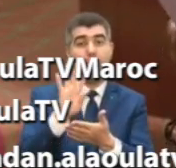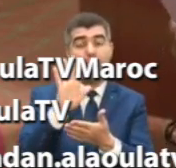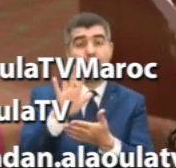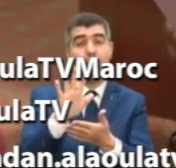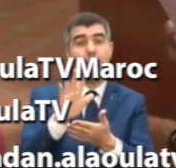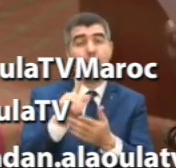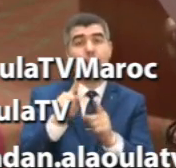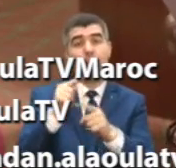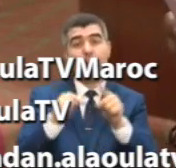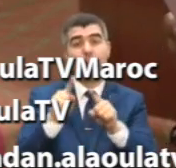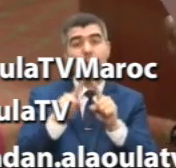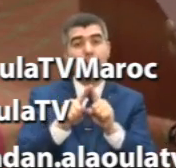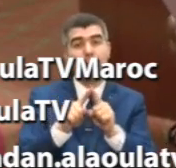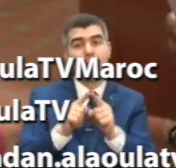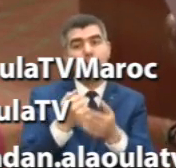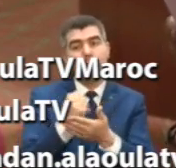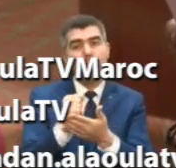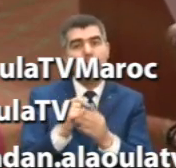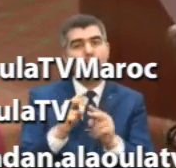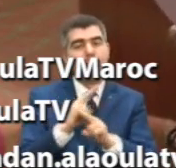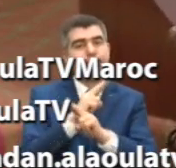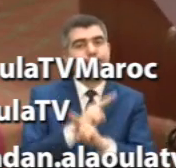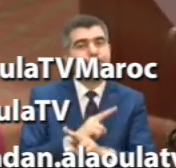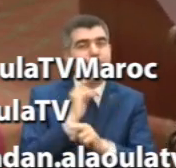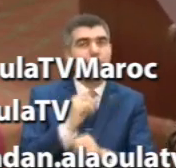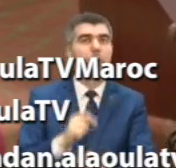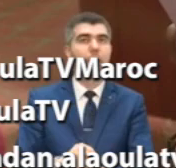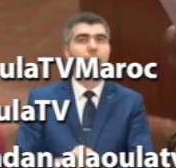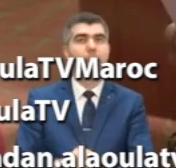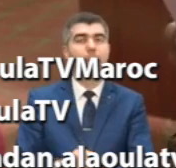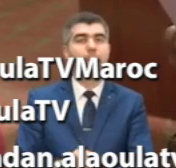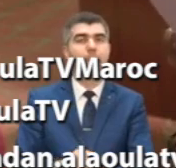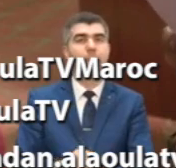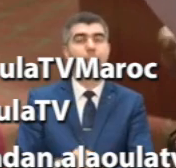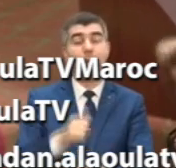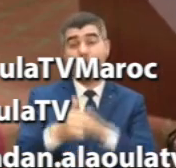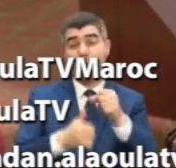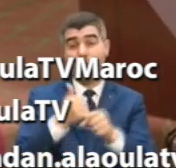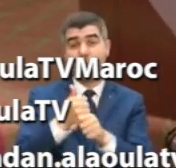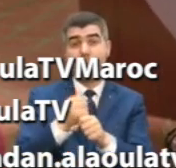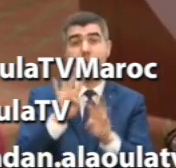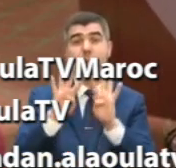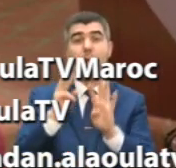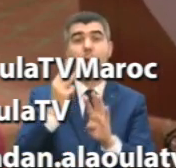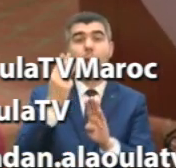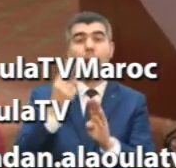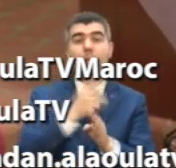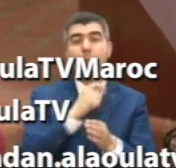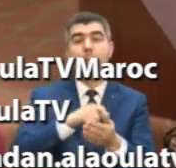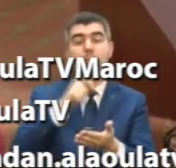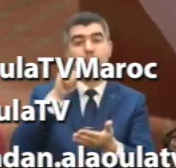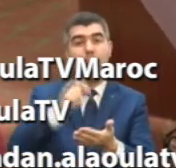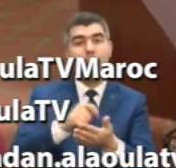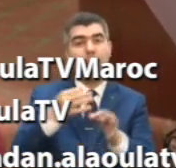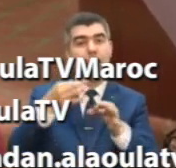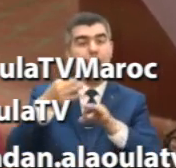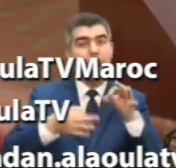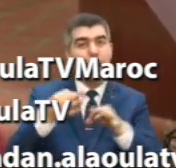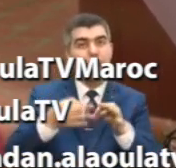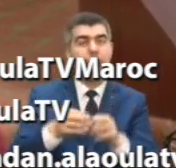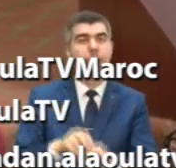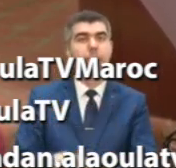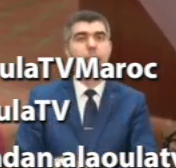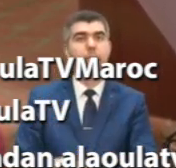و9 حالات للإقصاء المؤقت. نفس السنة صدرت شهدت صدور 38 حكم قضائي زجري في حق العدول